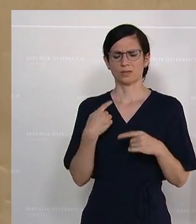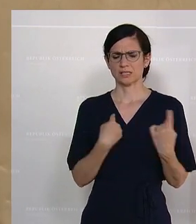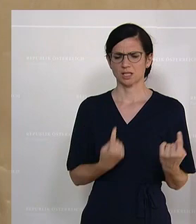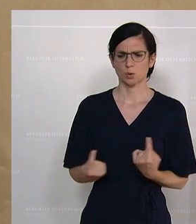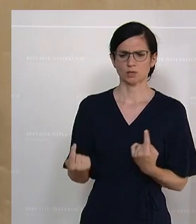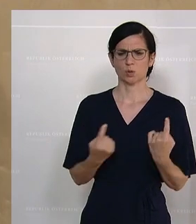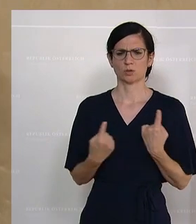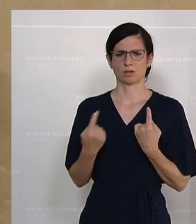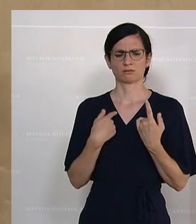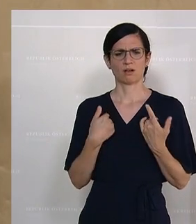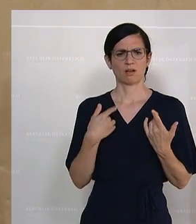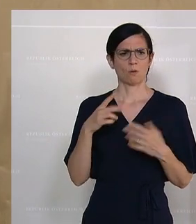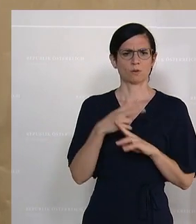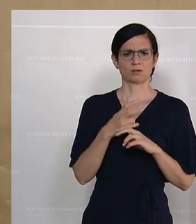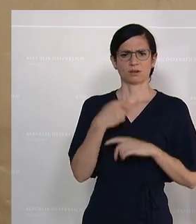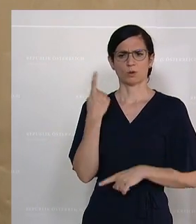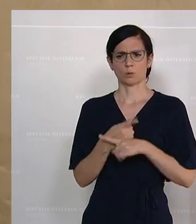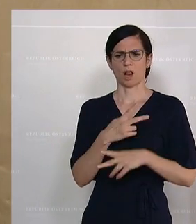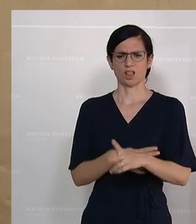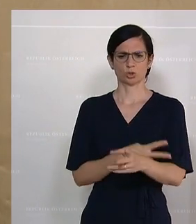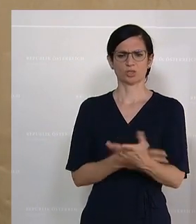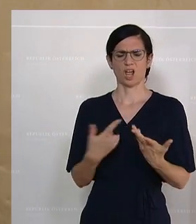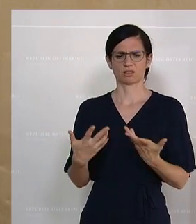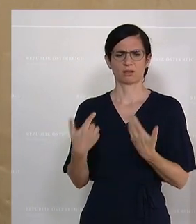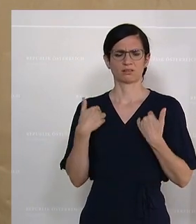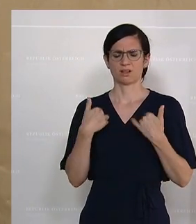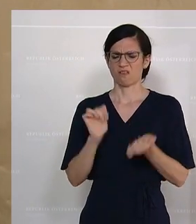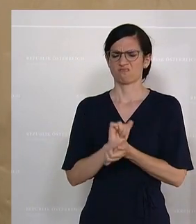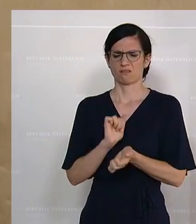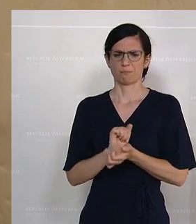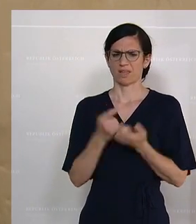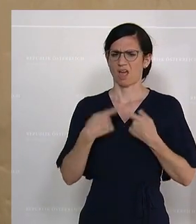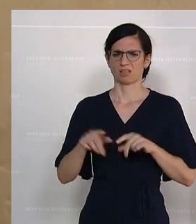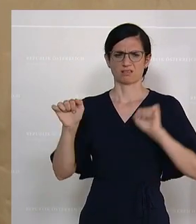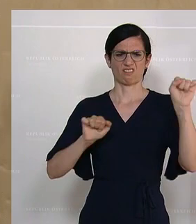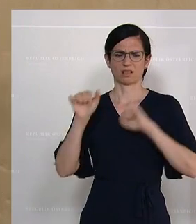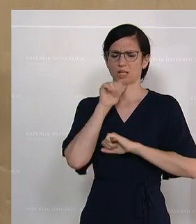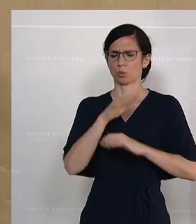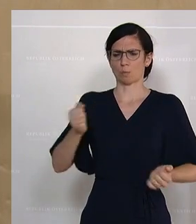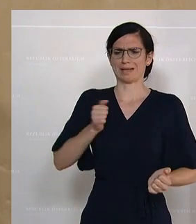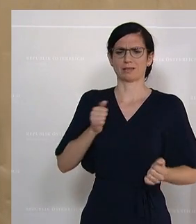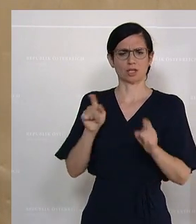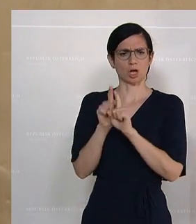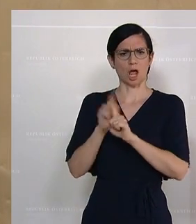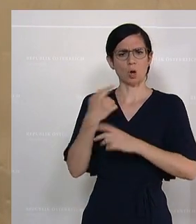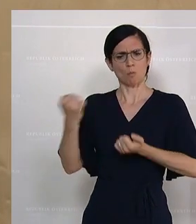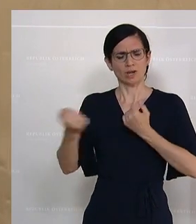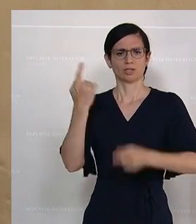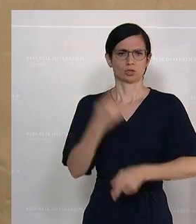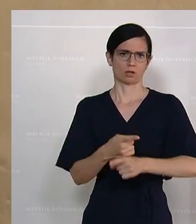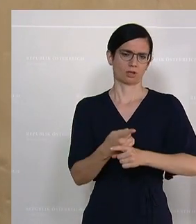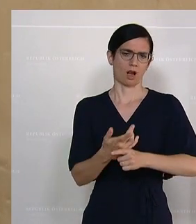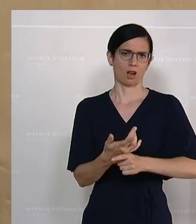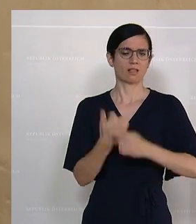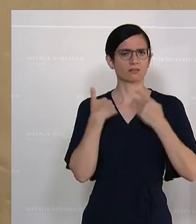österreich als neutraler staat hier wo wir eine aufgabe hätten nicht nur militärisch sondern auch politisch neutral zu agieren und hier